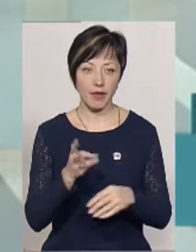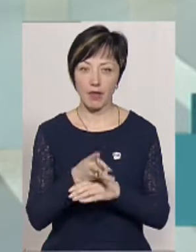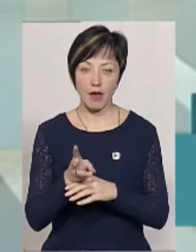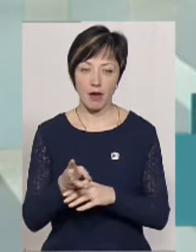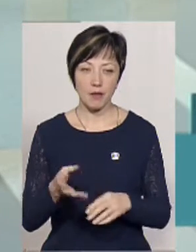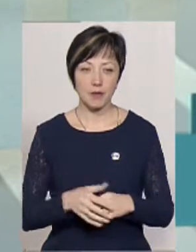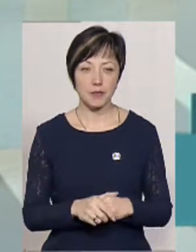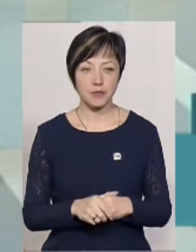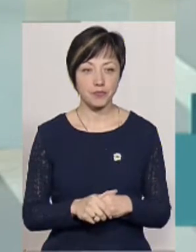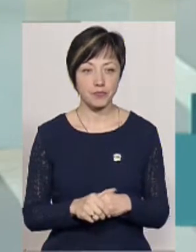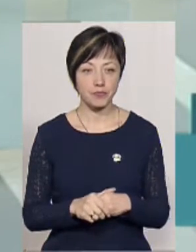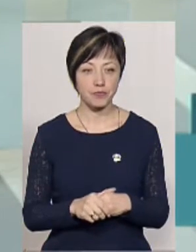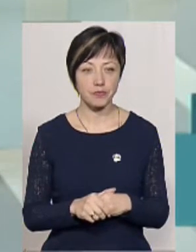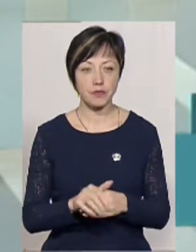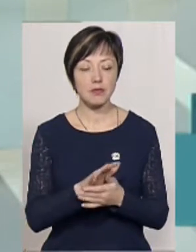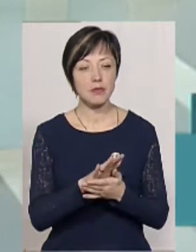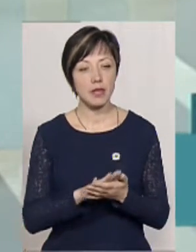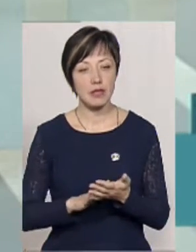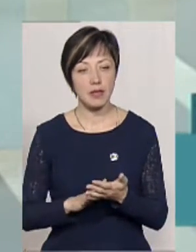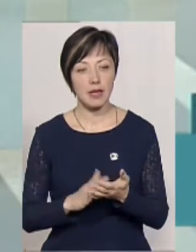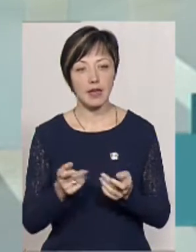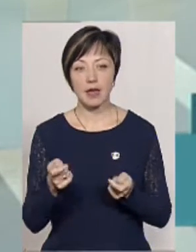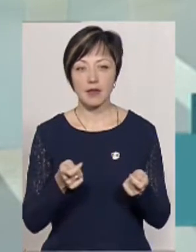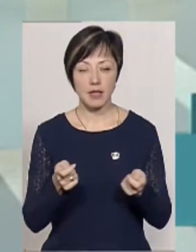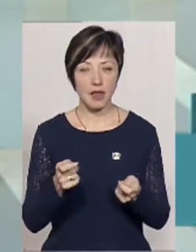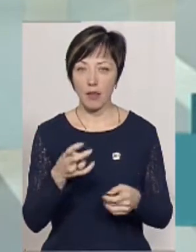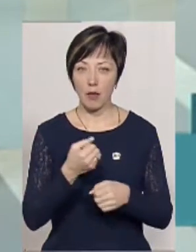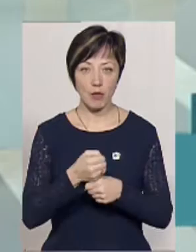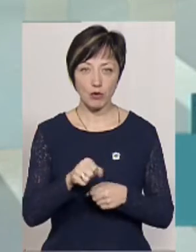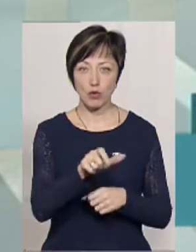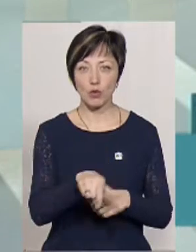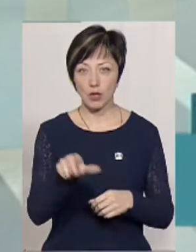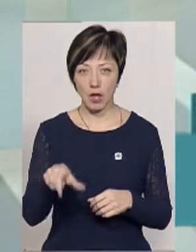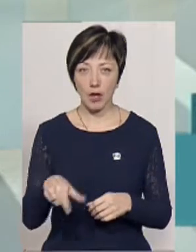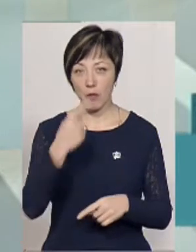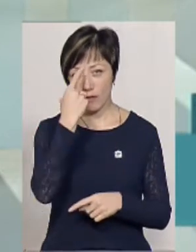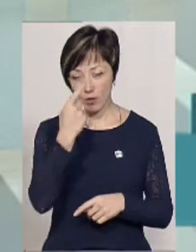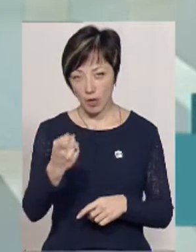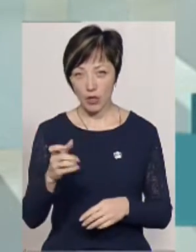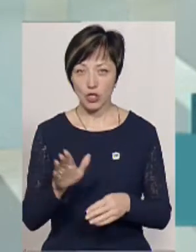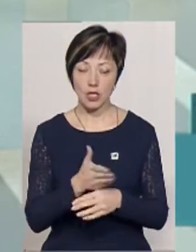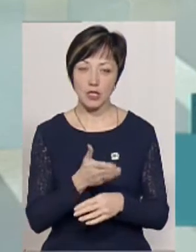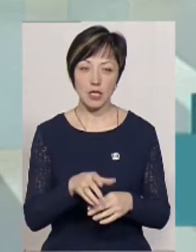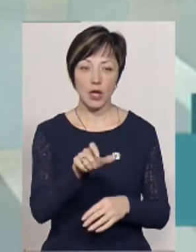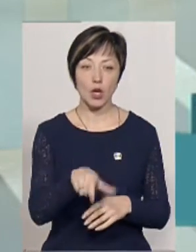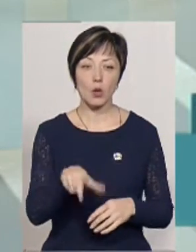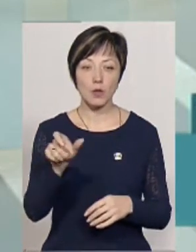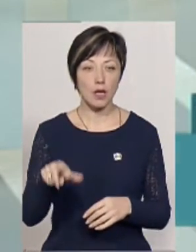камеру. Тобто далі керівники, вони не примушують людей, але збирають і повідомляють. Частина